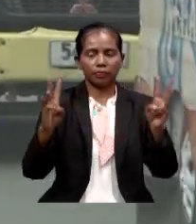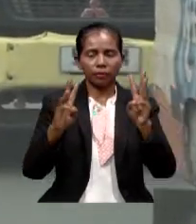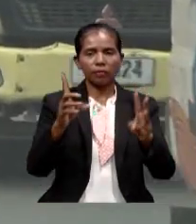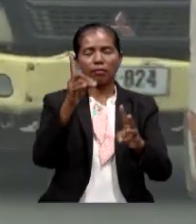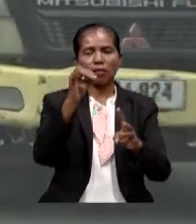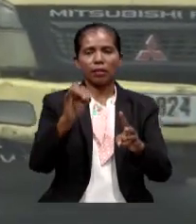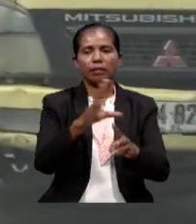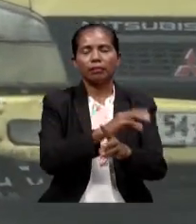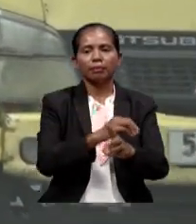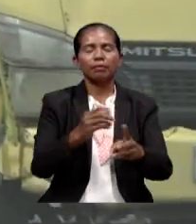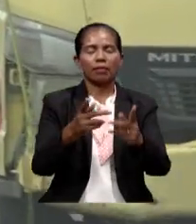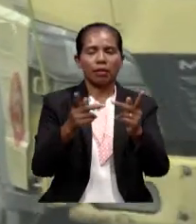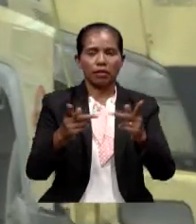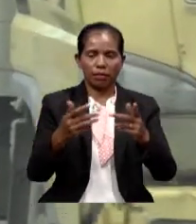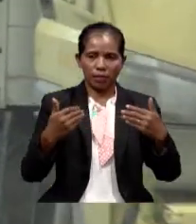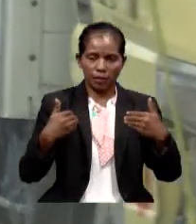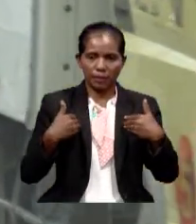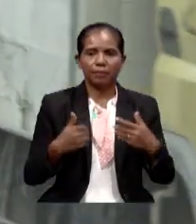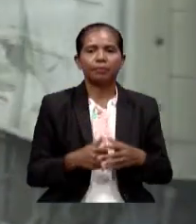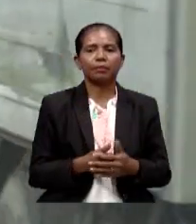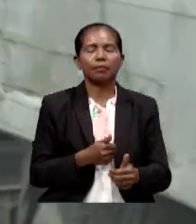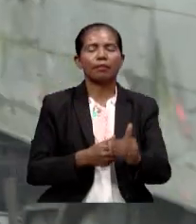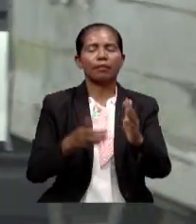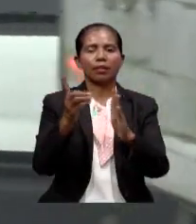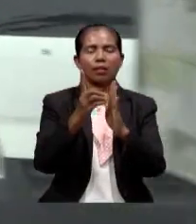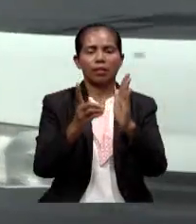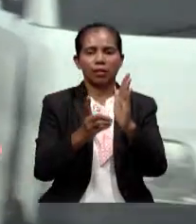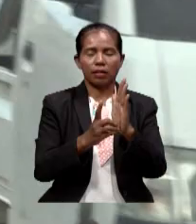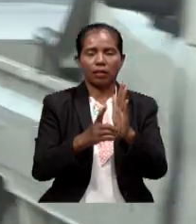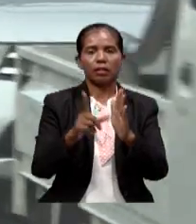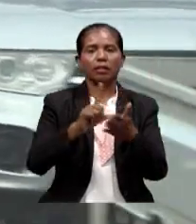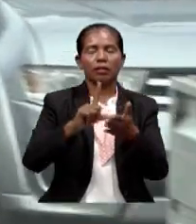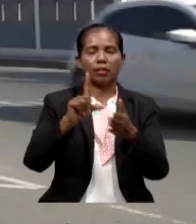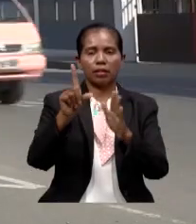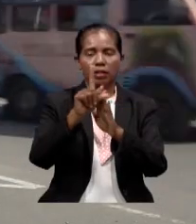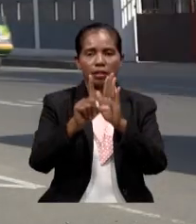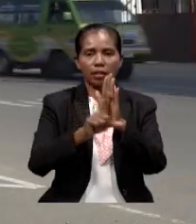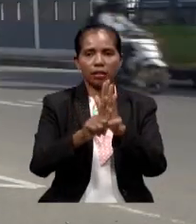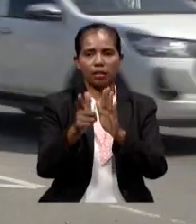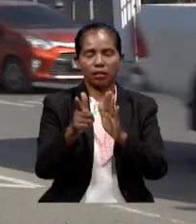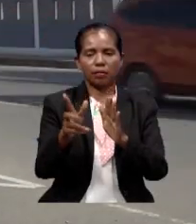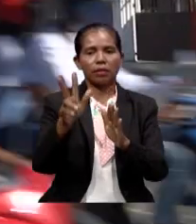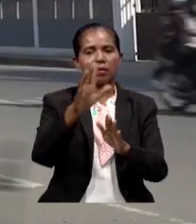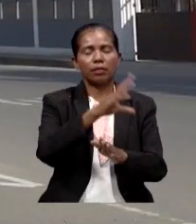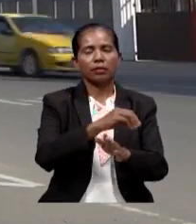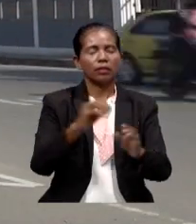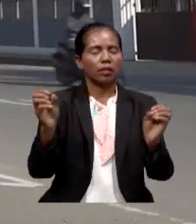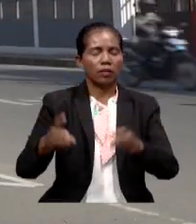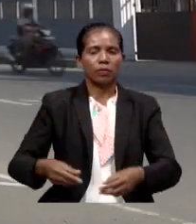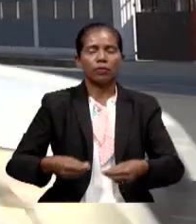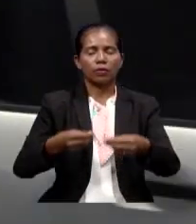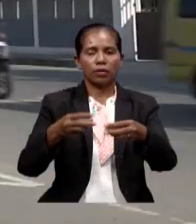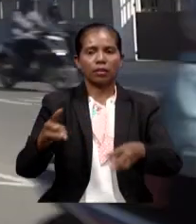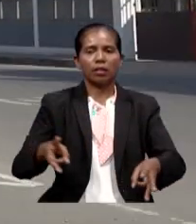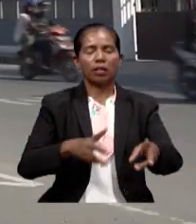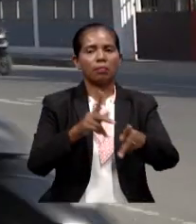ia zardin hirak nebe iha. Tuir dekretu lei numero tolunulu resin tolu bara rihun rua walu la fodalam ba ema hotu